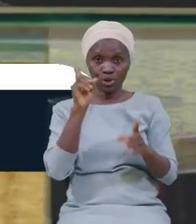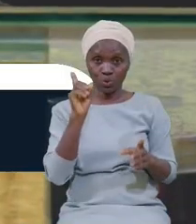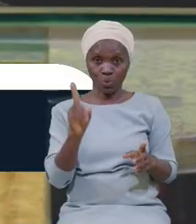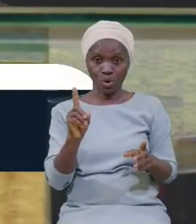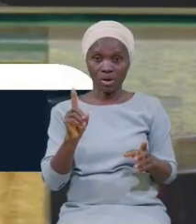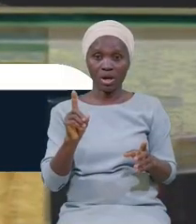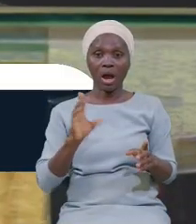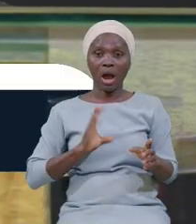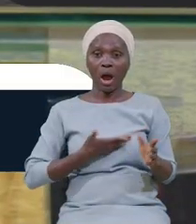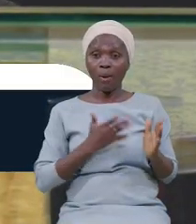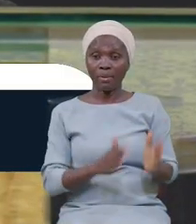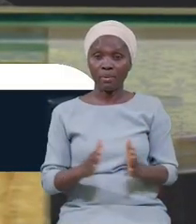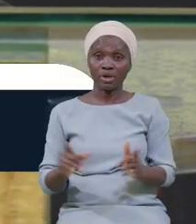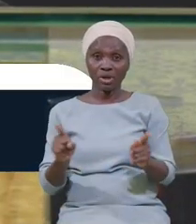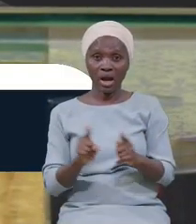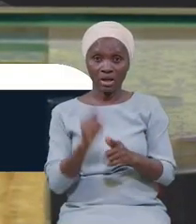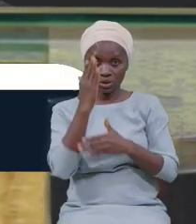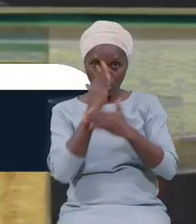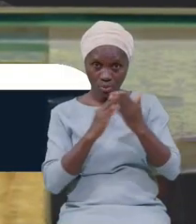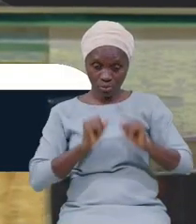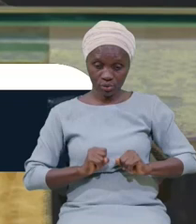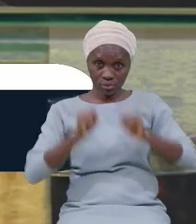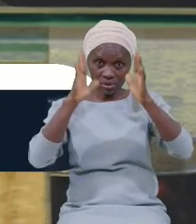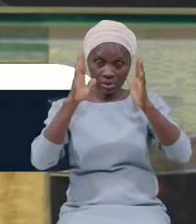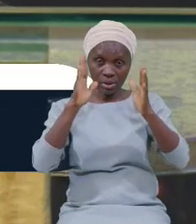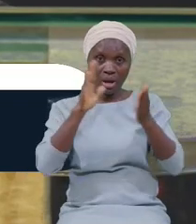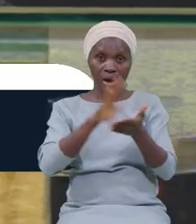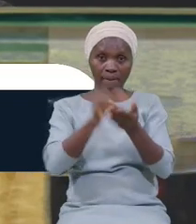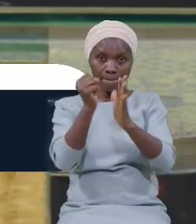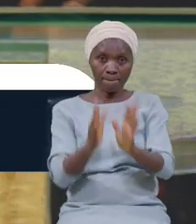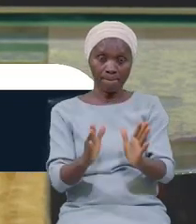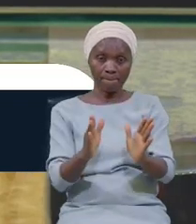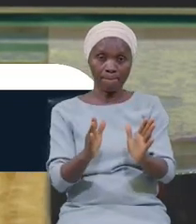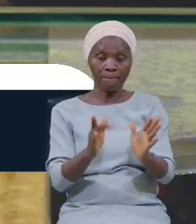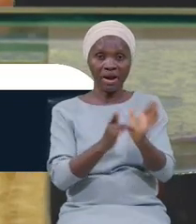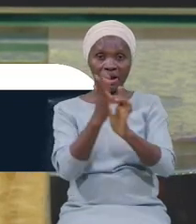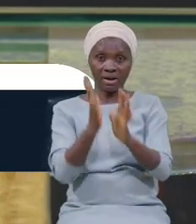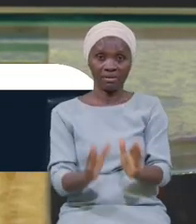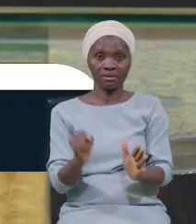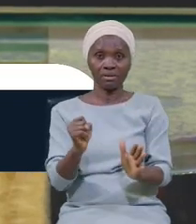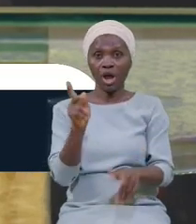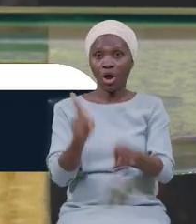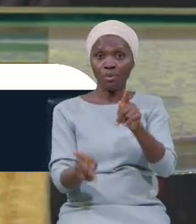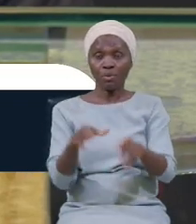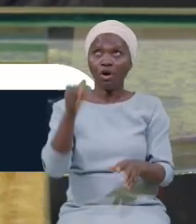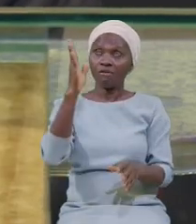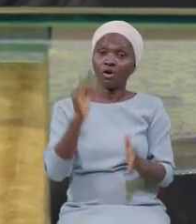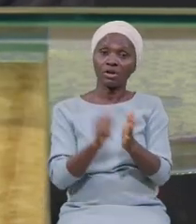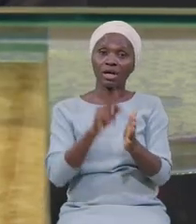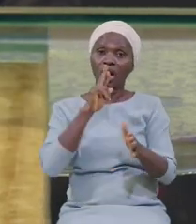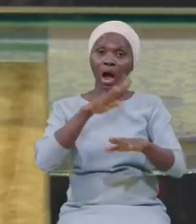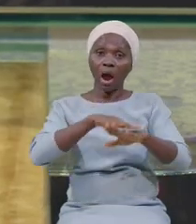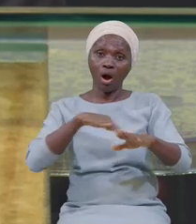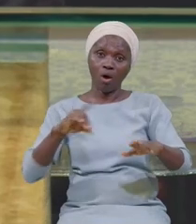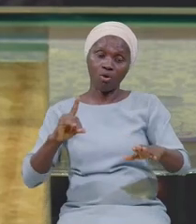préparation en tant que croyants soumis, en tant que frères croyants. L'Église du Dieu vivant, le peuple de Dieu est appelé